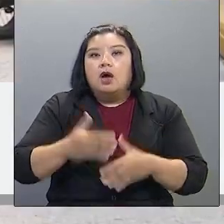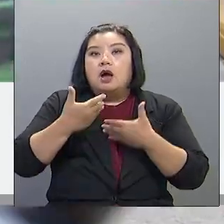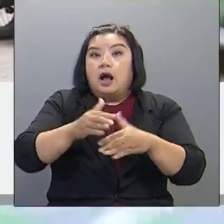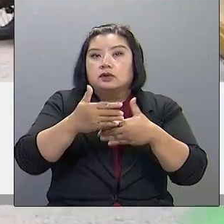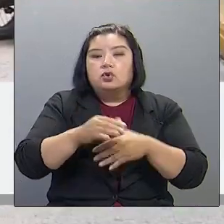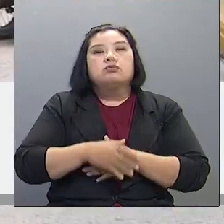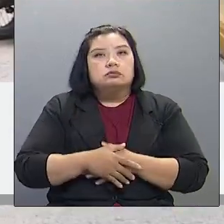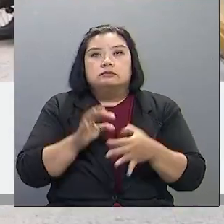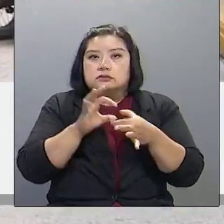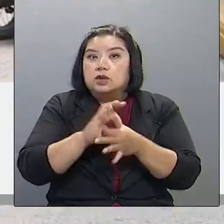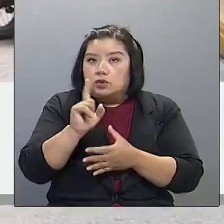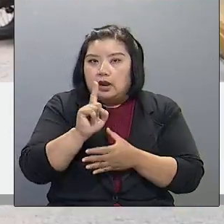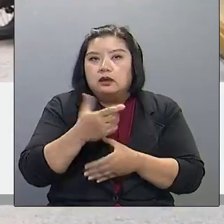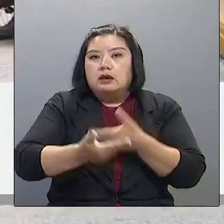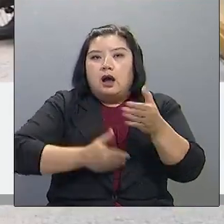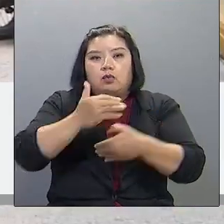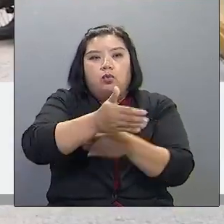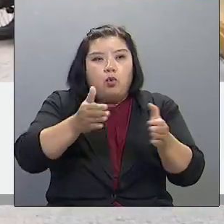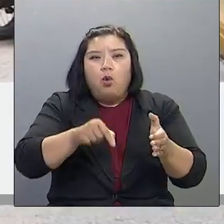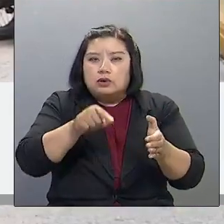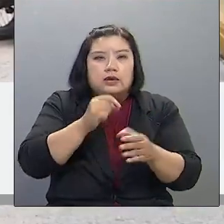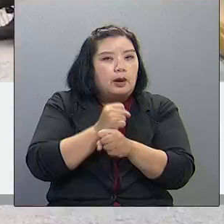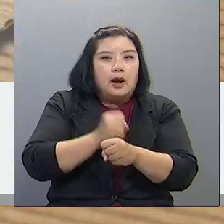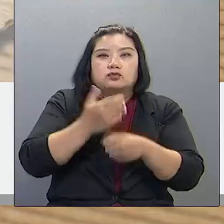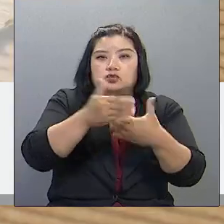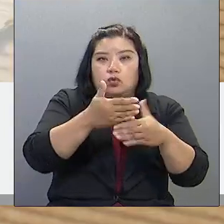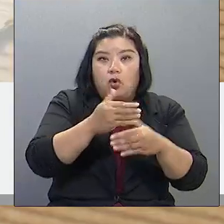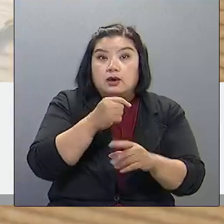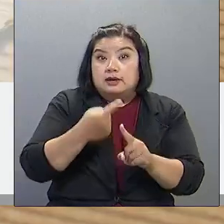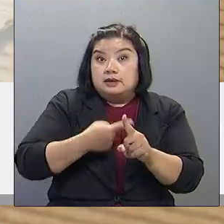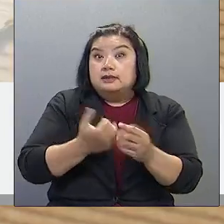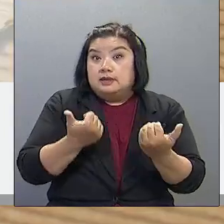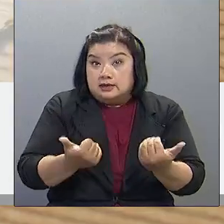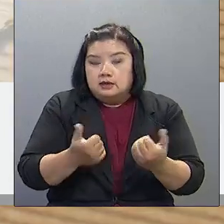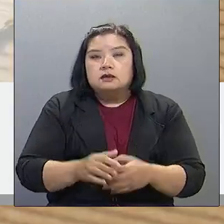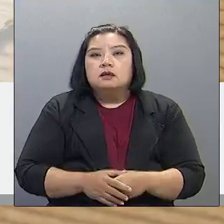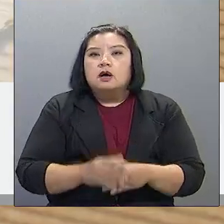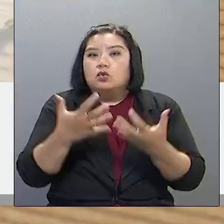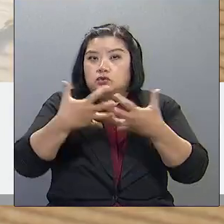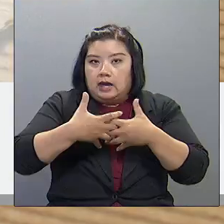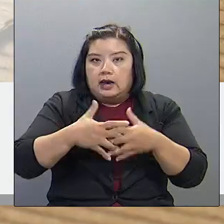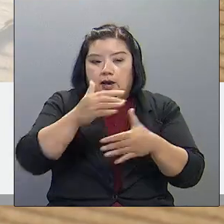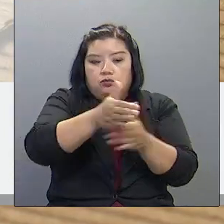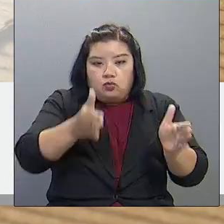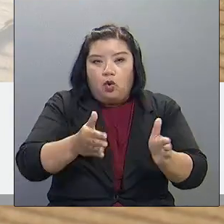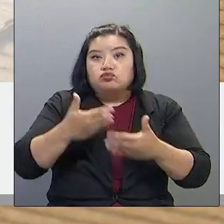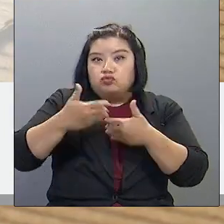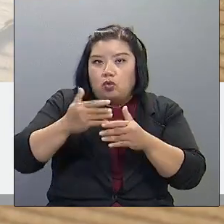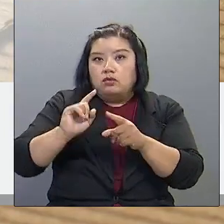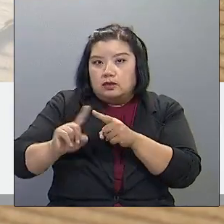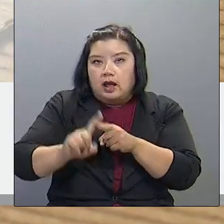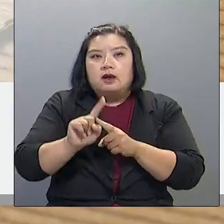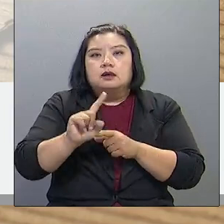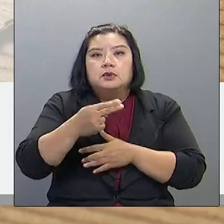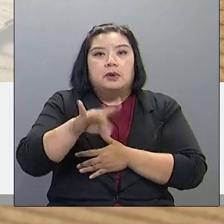อีกปัจจัยกระตุ้นตลาดบรรจุภัณฑ์ด้วยโดยไตรมาสที่1ปีนี้นะคะอุตสาหกรรมบรรจุภัณฑ์มีมูลค่าการส่งออกประมาณ 18,000 ล้านบา